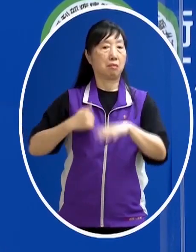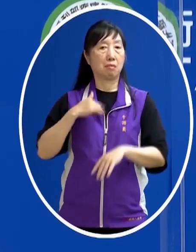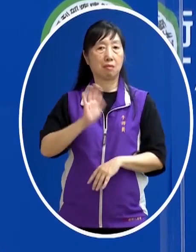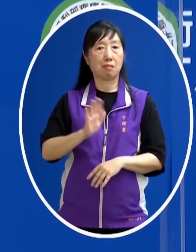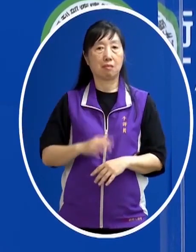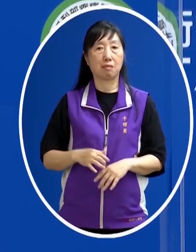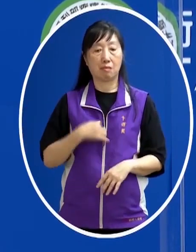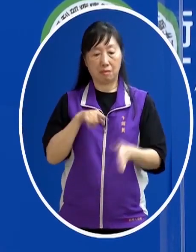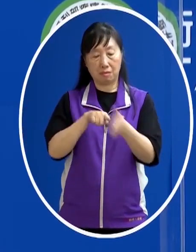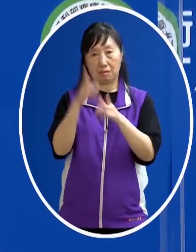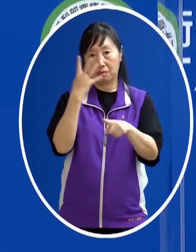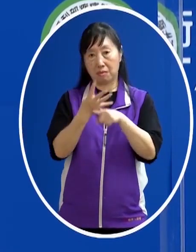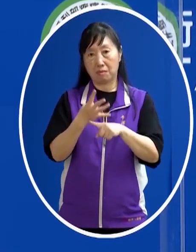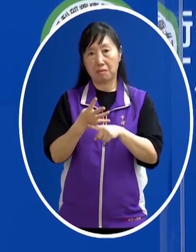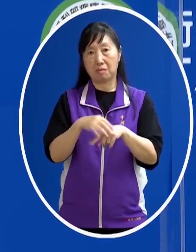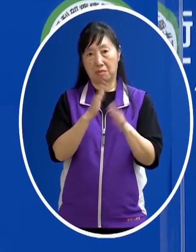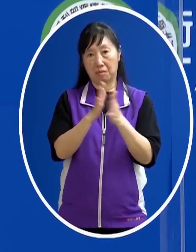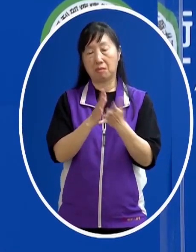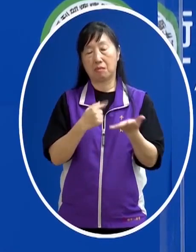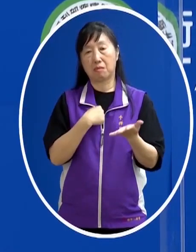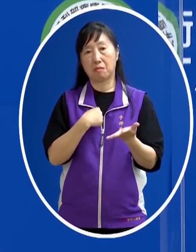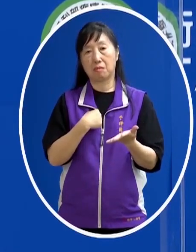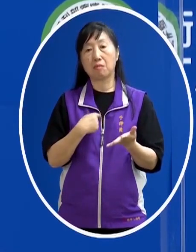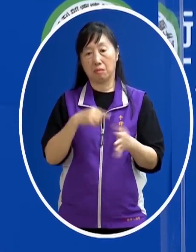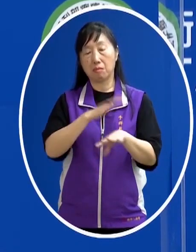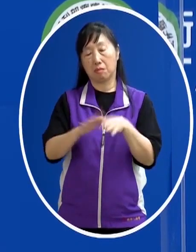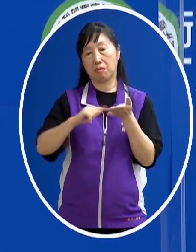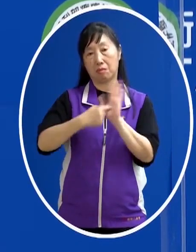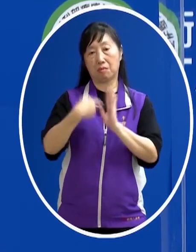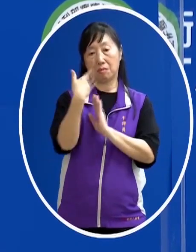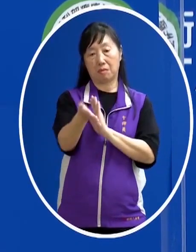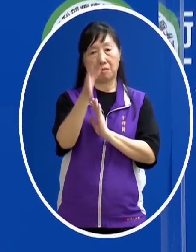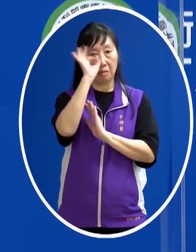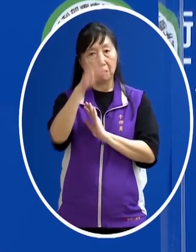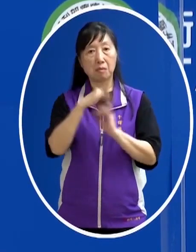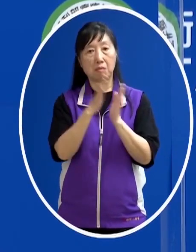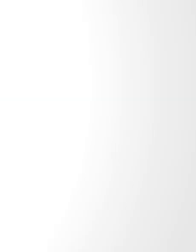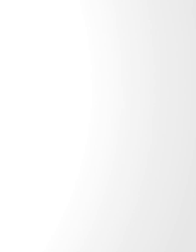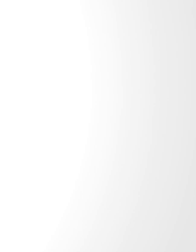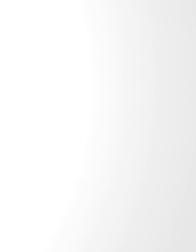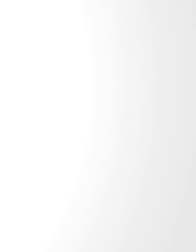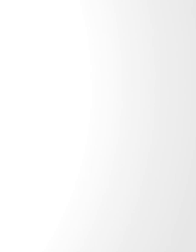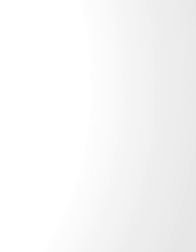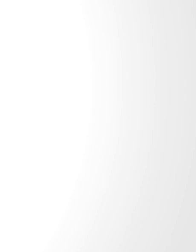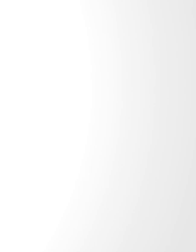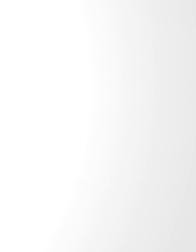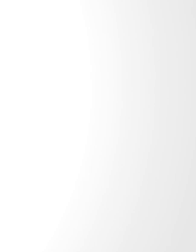用我们的专业能力博取更多人的认同，我们要持续的努力。